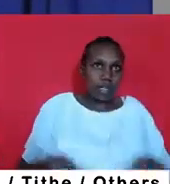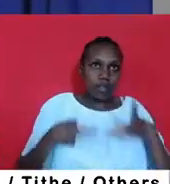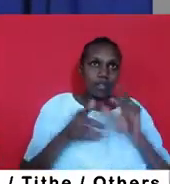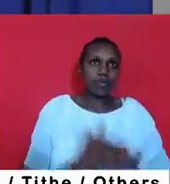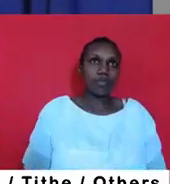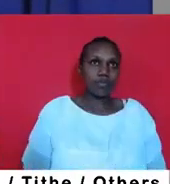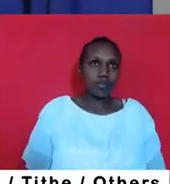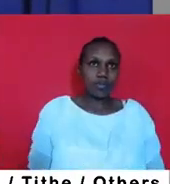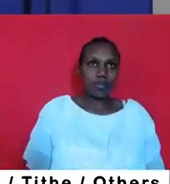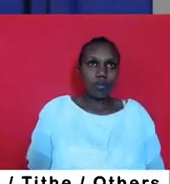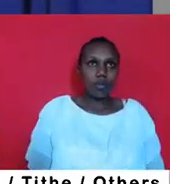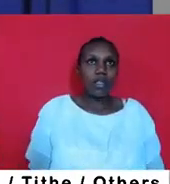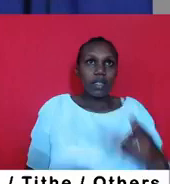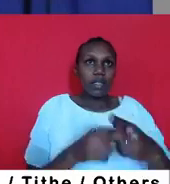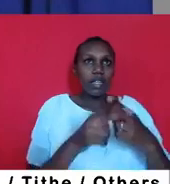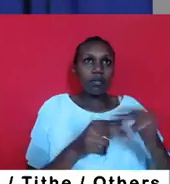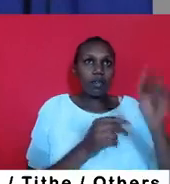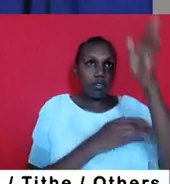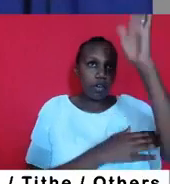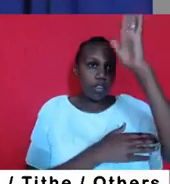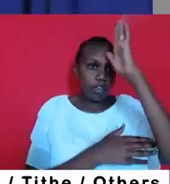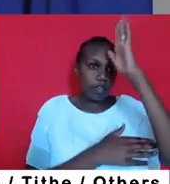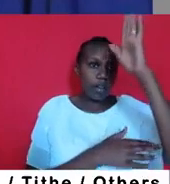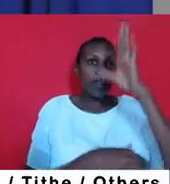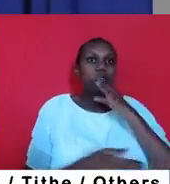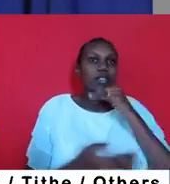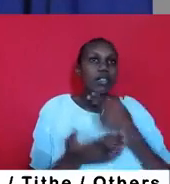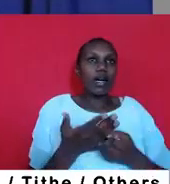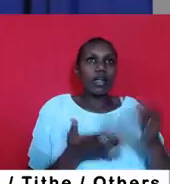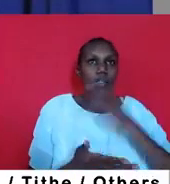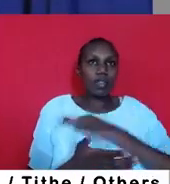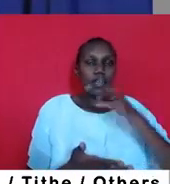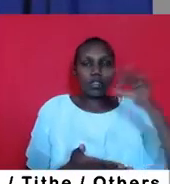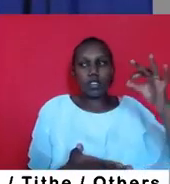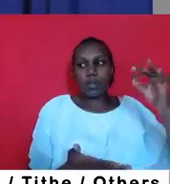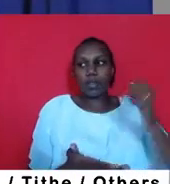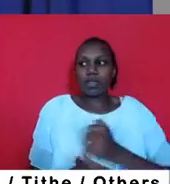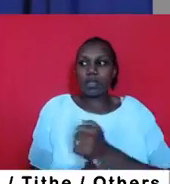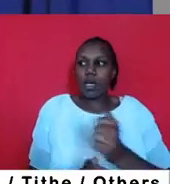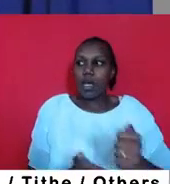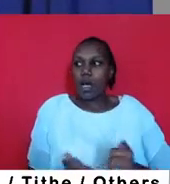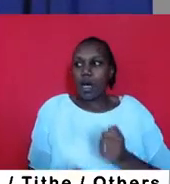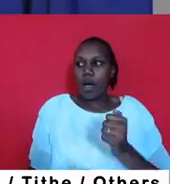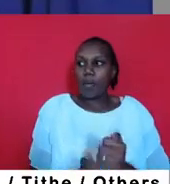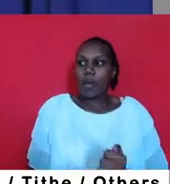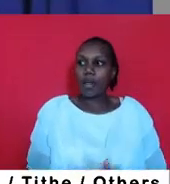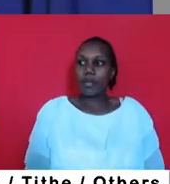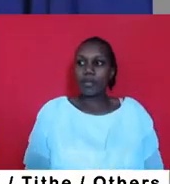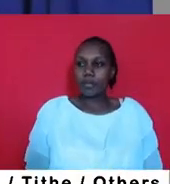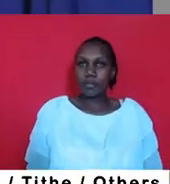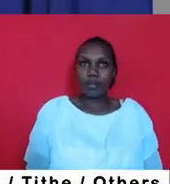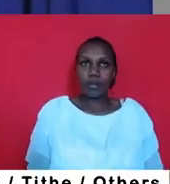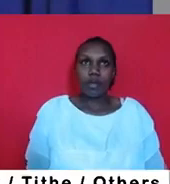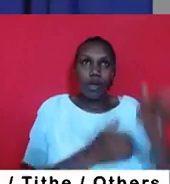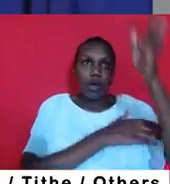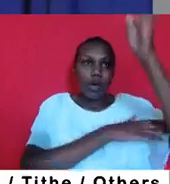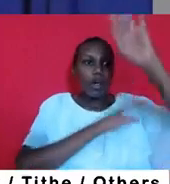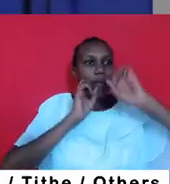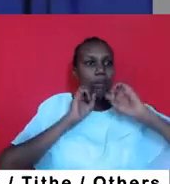mwetu. Na ni katika jina la Mungu Baba, Mwana na Roho Mtakatifu. Mungu